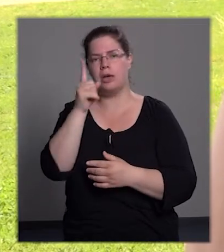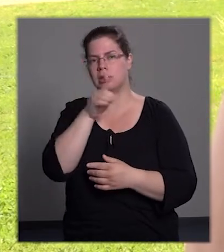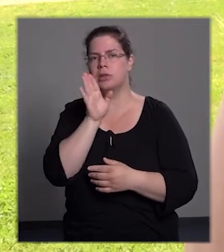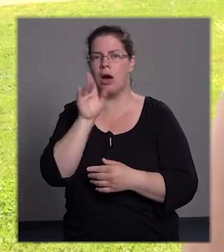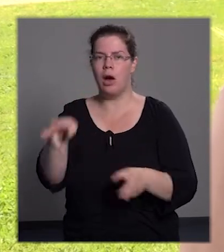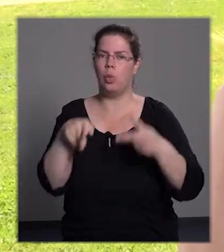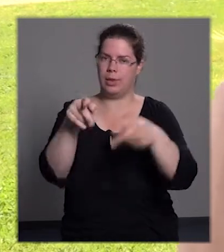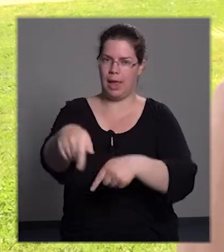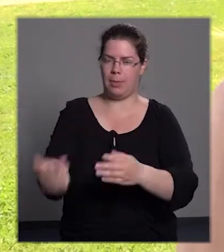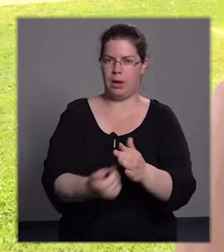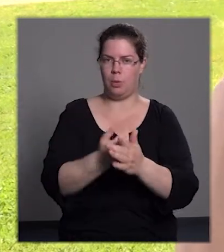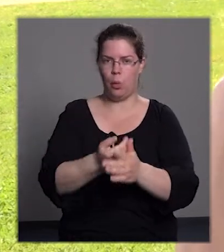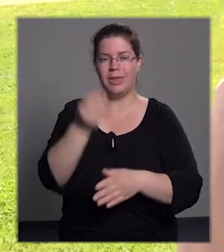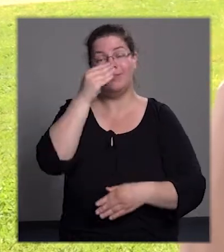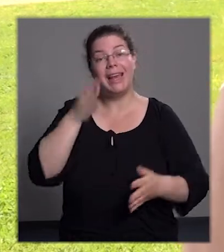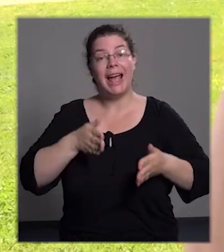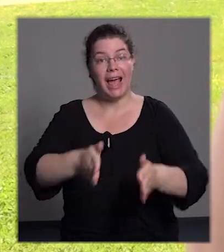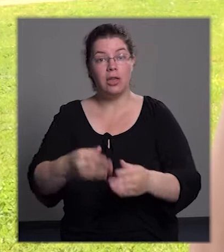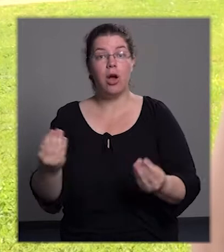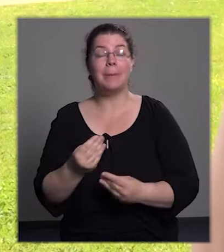új virágágyás, ami egy régi